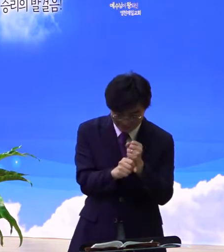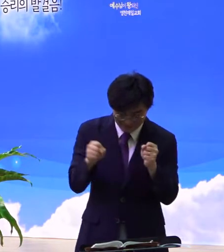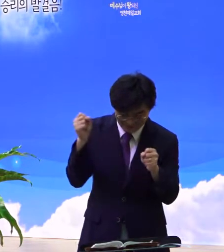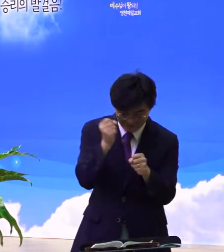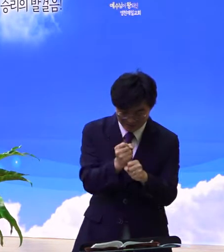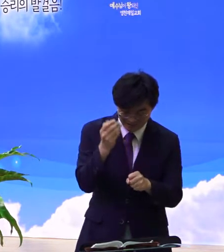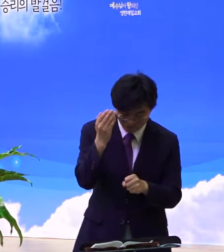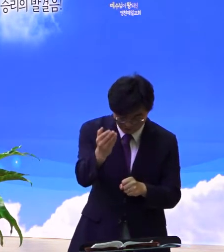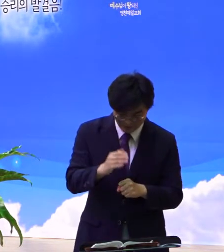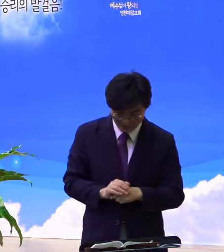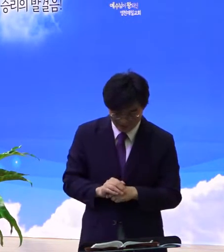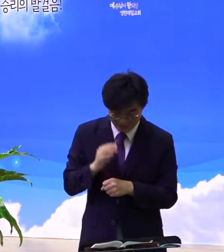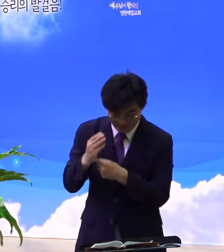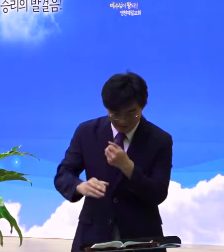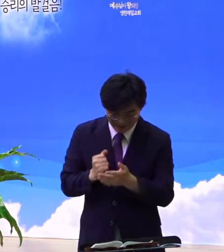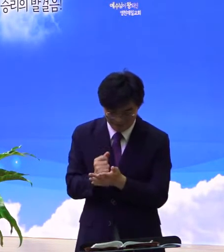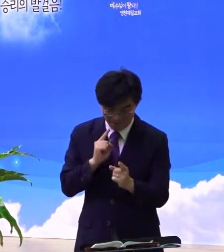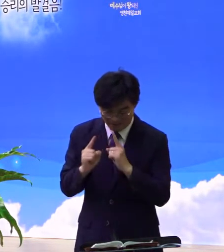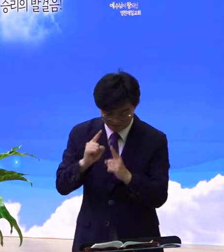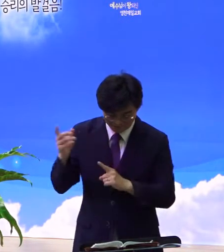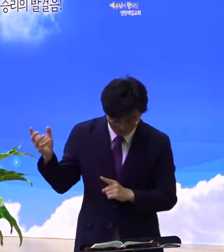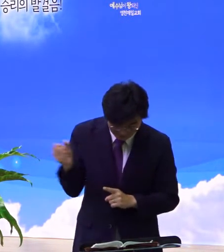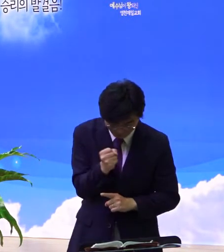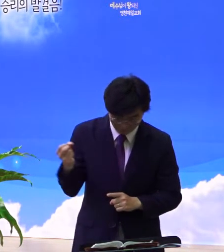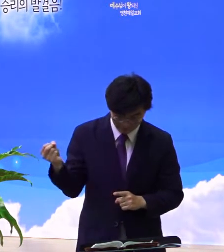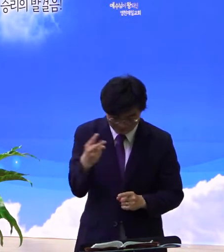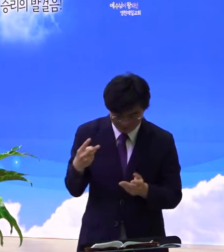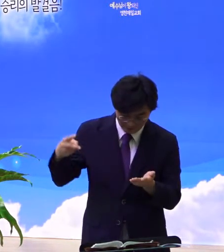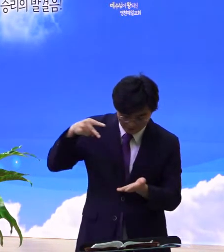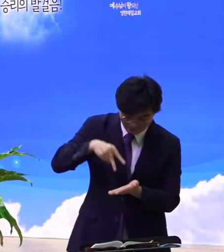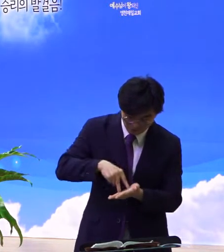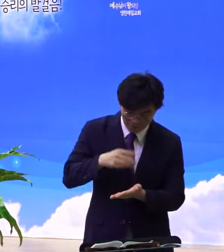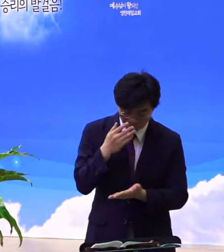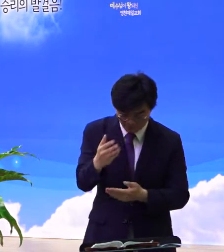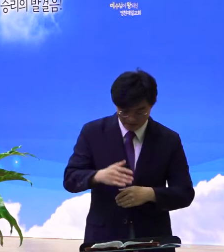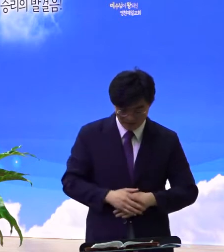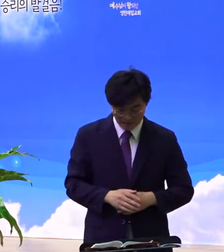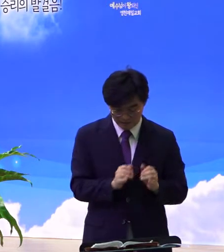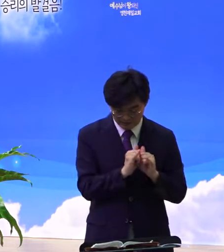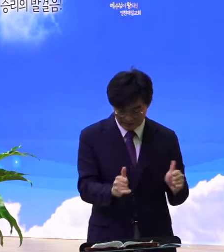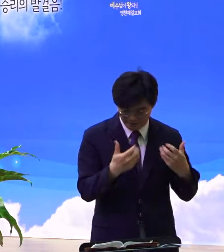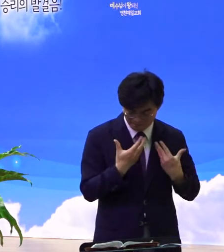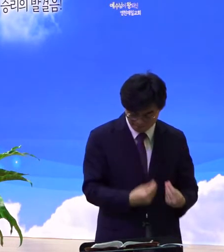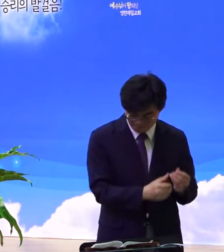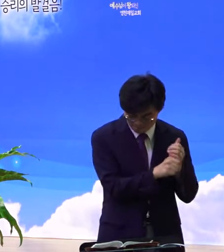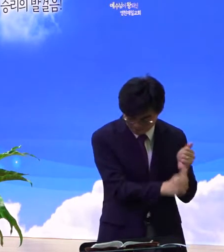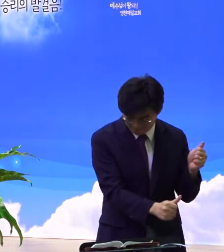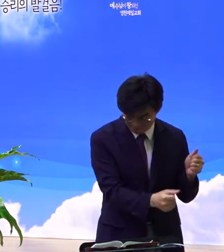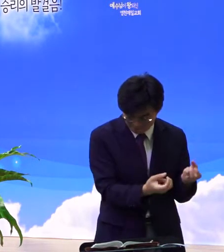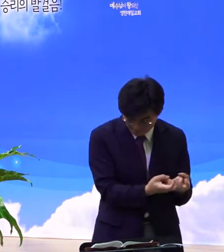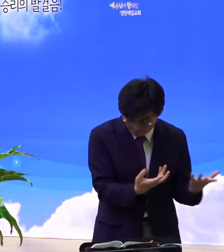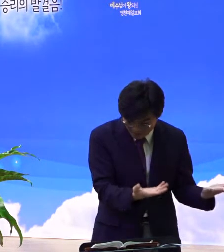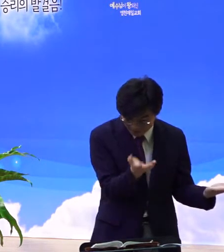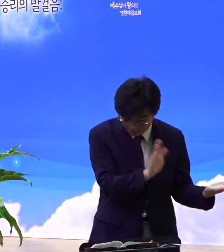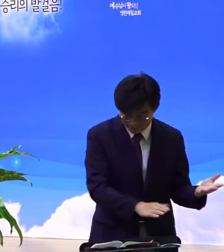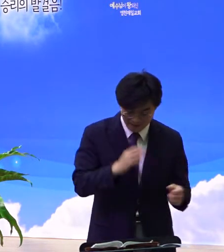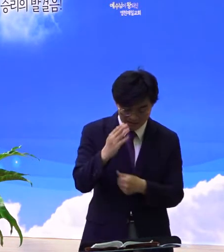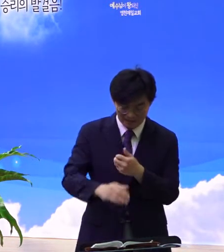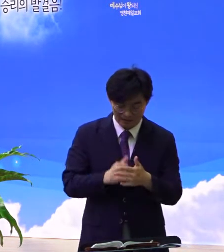하나님 말씀은 우리 영혼을 살립니다. 우리 영혼은 하나님의 말씀을 통해서 살아납니다. 하나님 말씀을 읽을